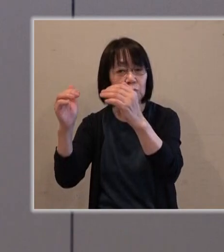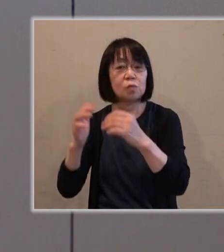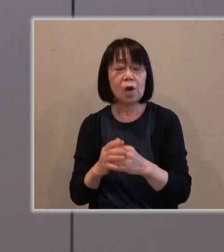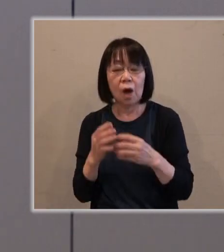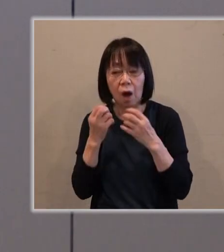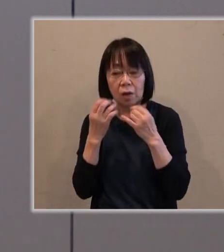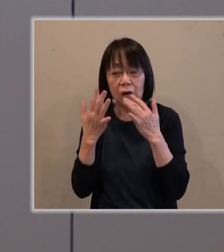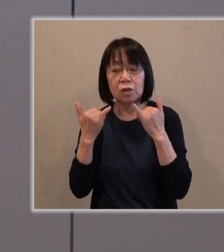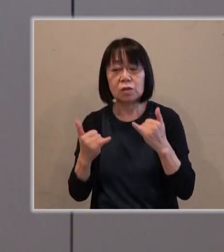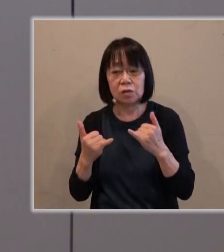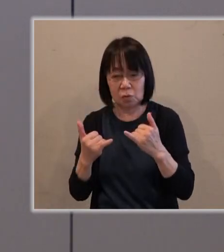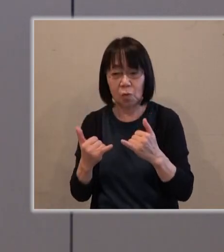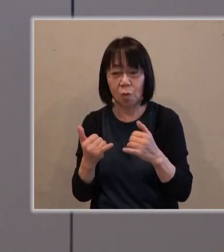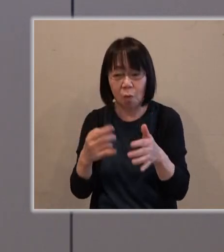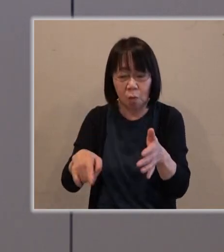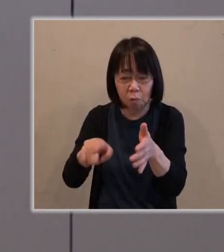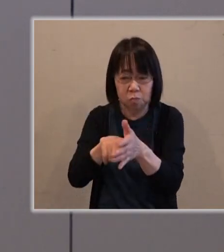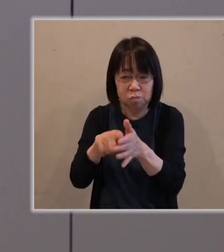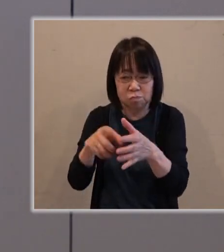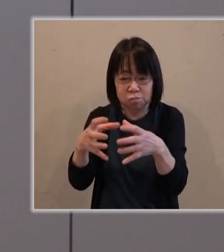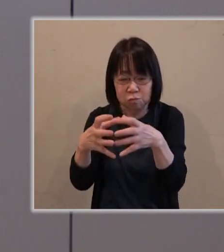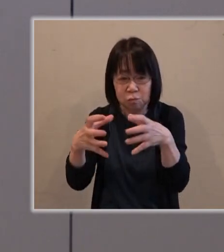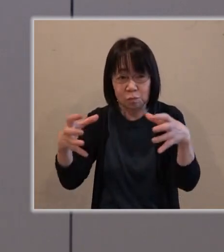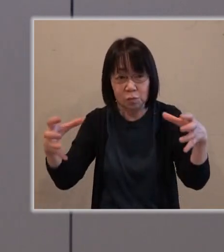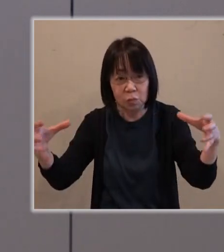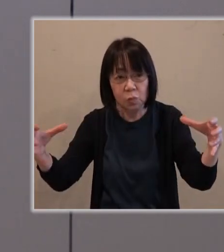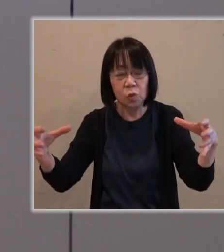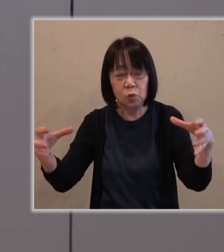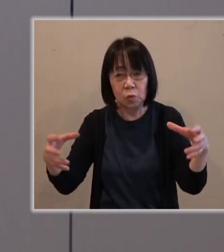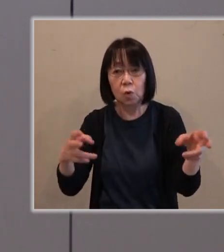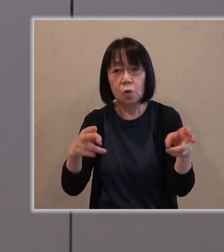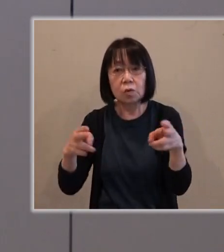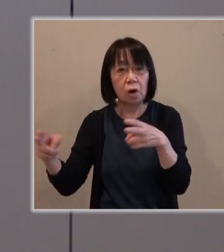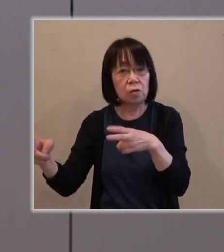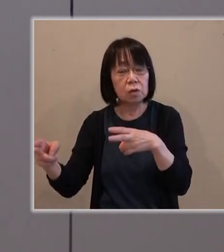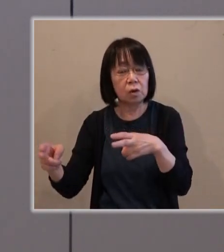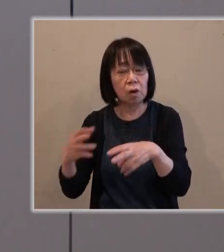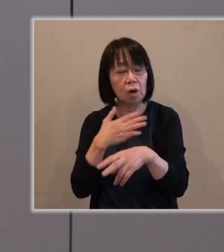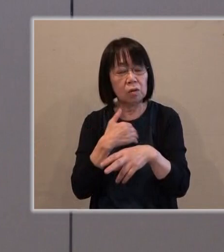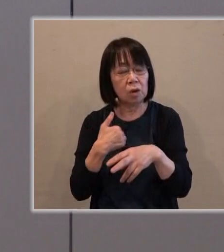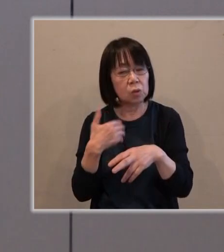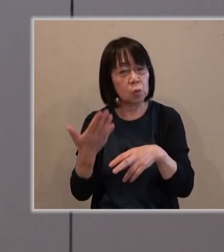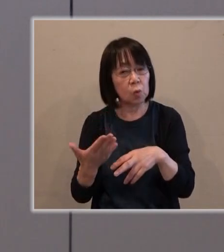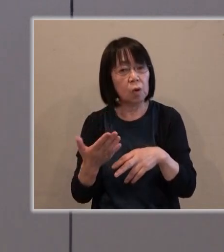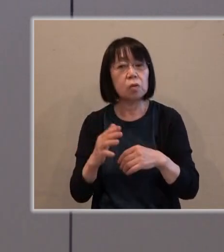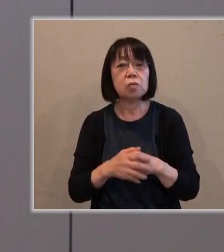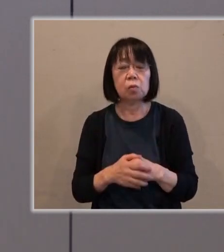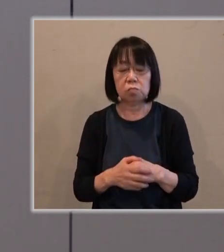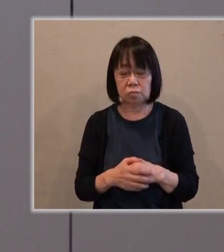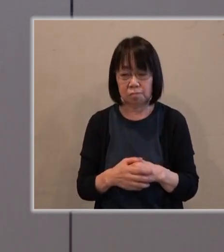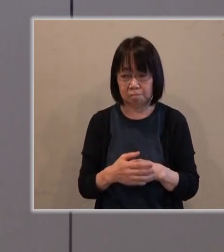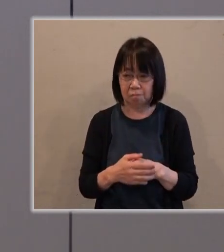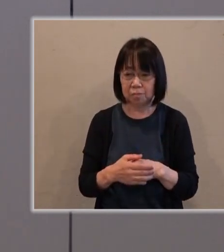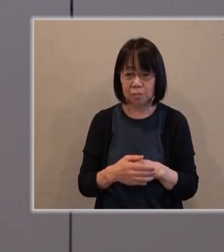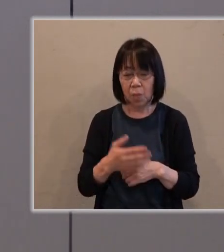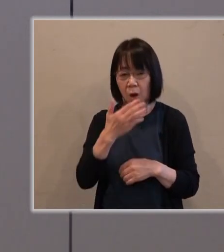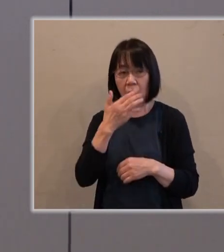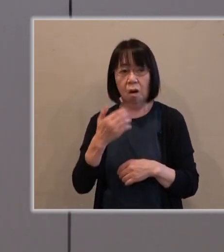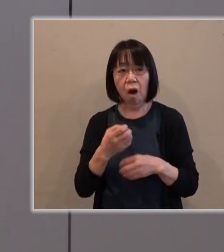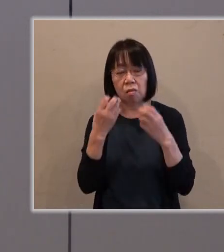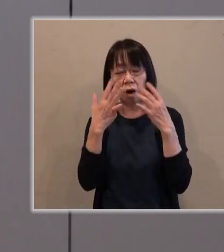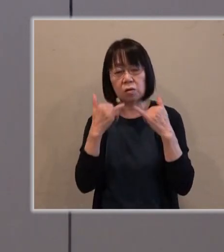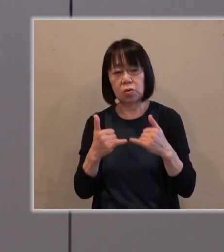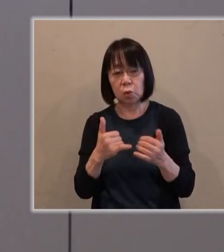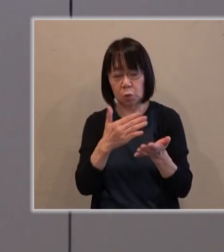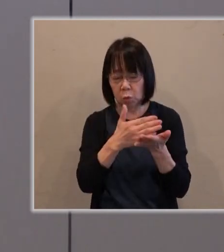をじゃあ受け入れようってする体制が整ってるかって言われたら、ちょっとまあ新参者はちょっとみたいな感じのところもやっぱりなくは なかった